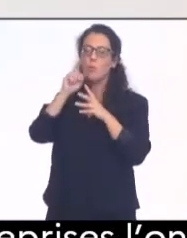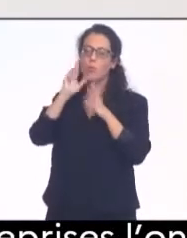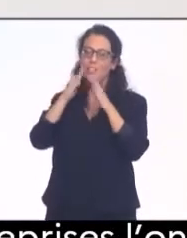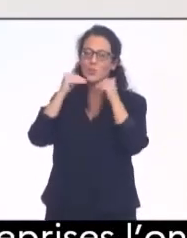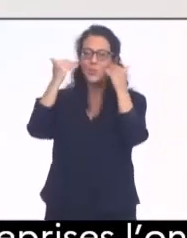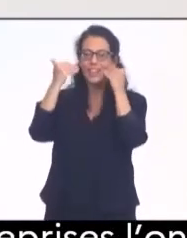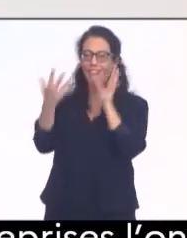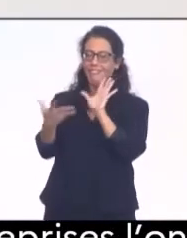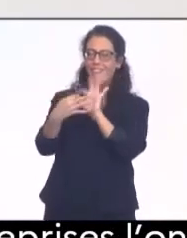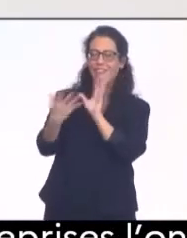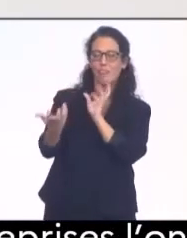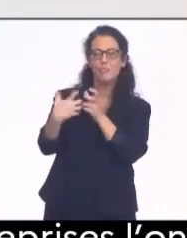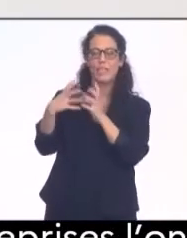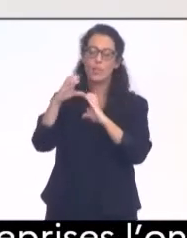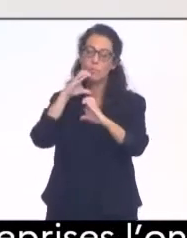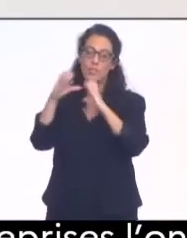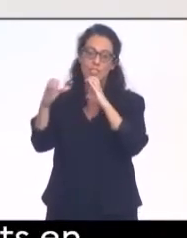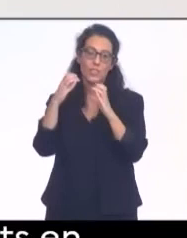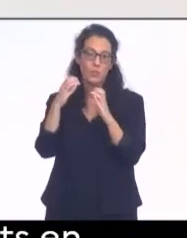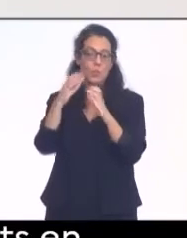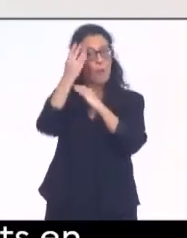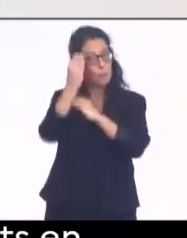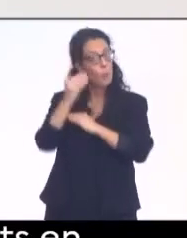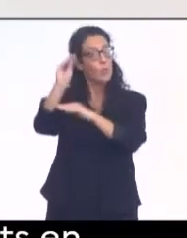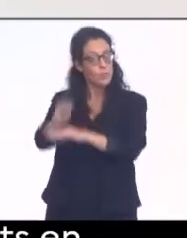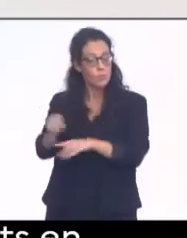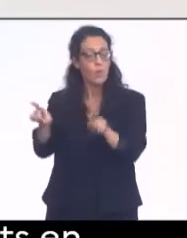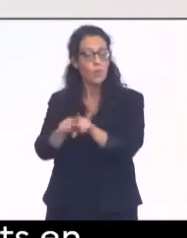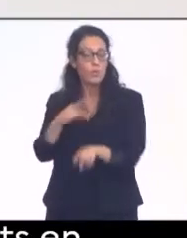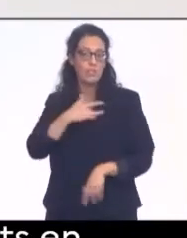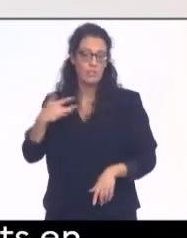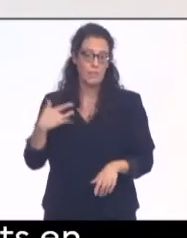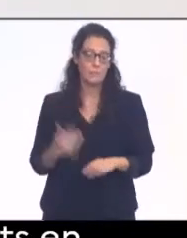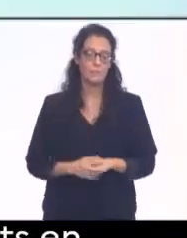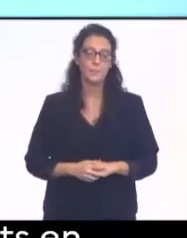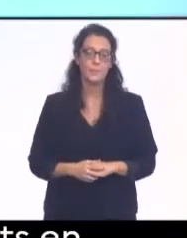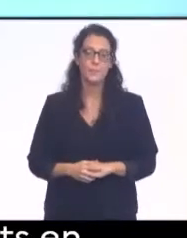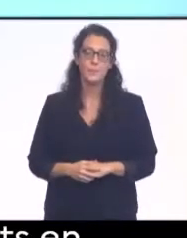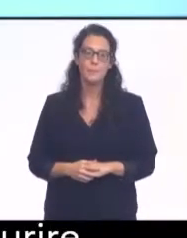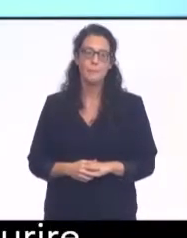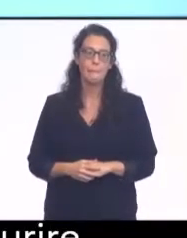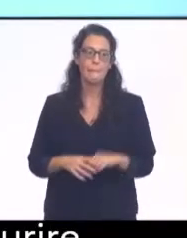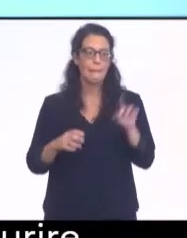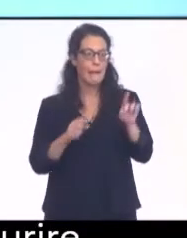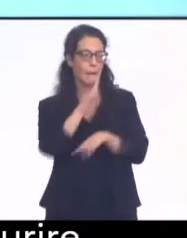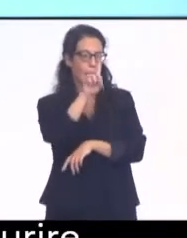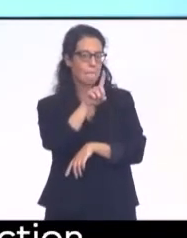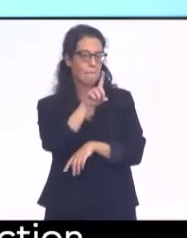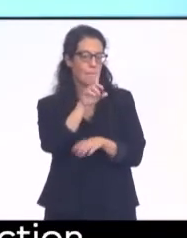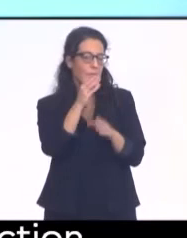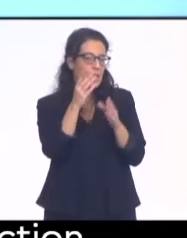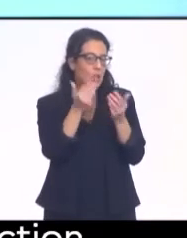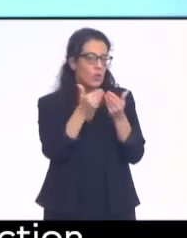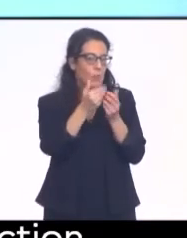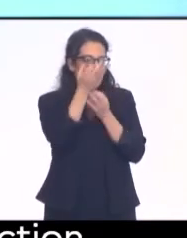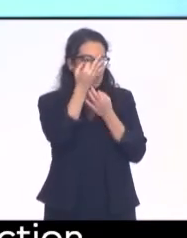et donc de communication. C'est un outil de protection sanitaire, mais c'est aussi un outil de communication. Alors j'ai juste une petite précision qui nous vient